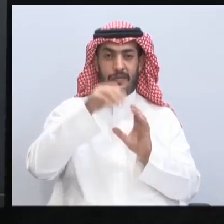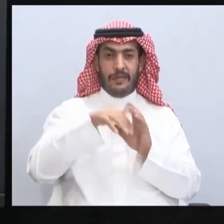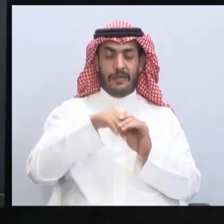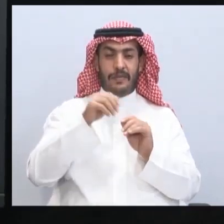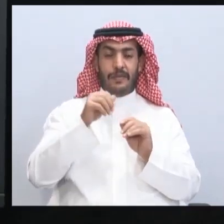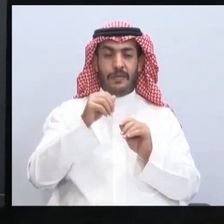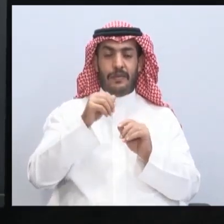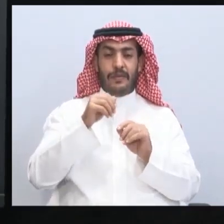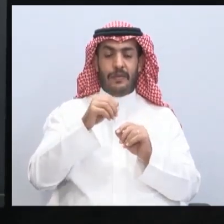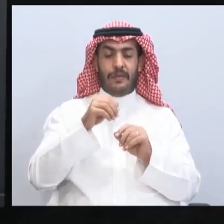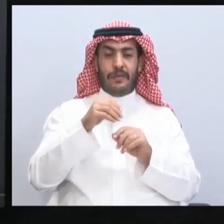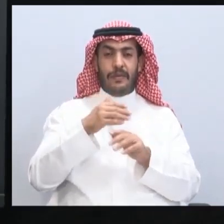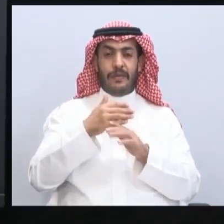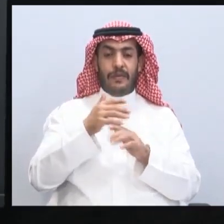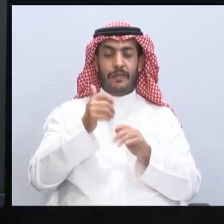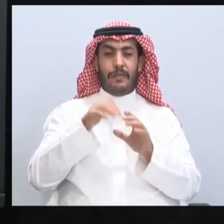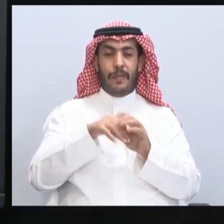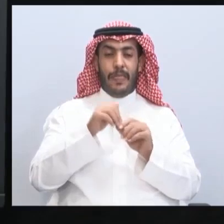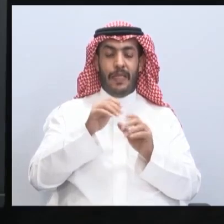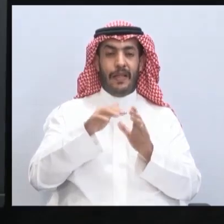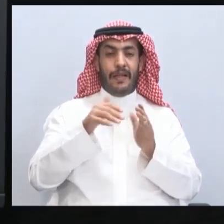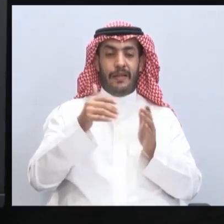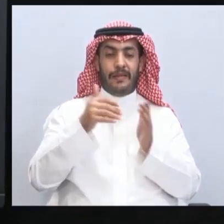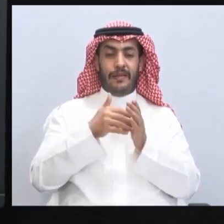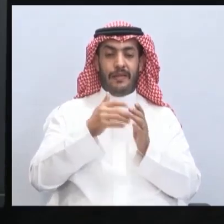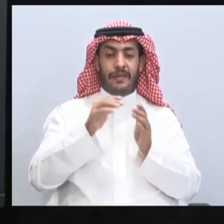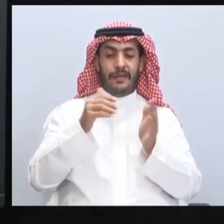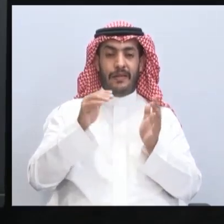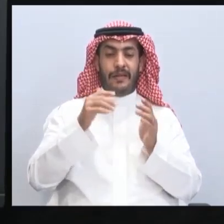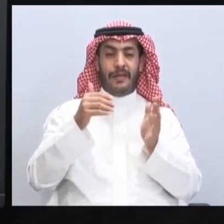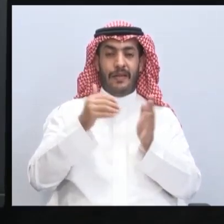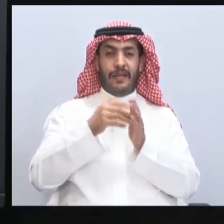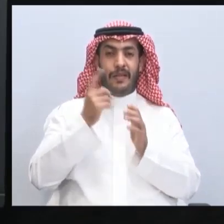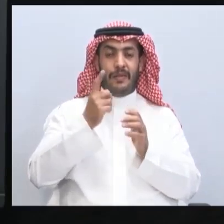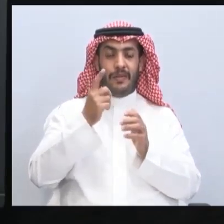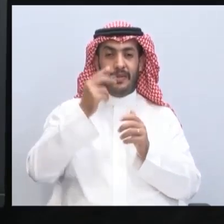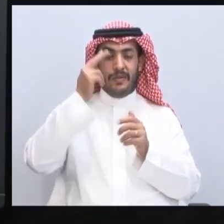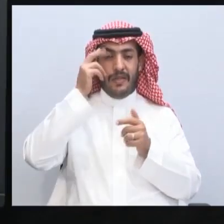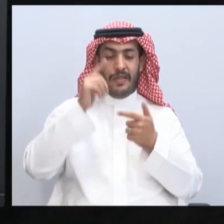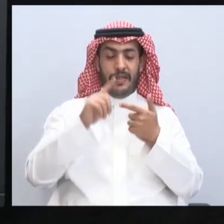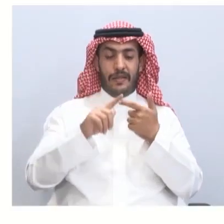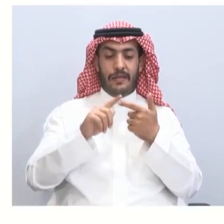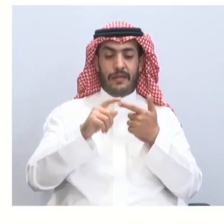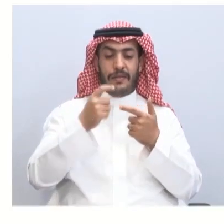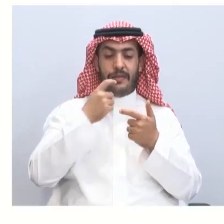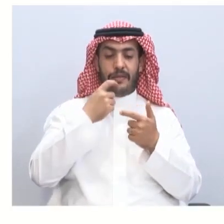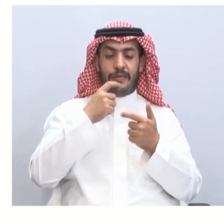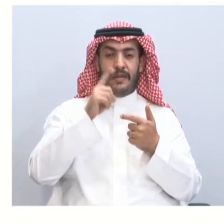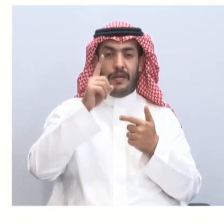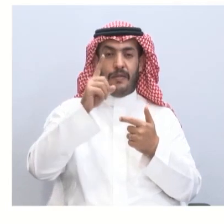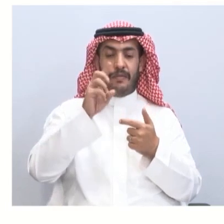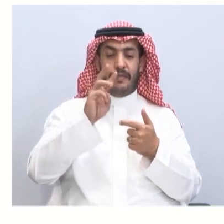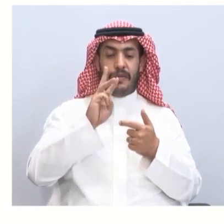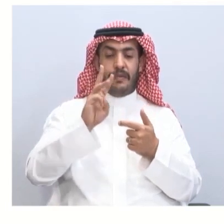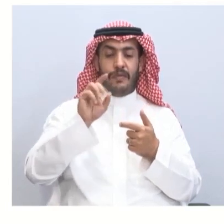خرج ومنها انتهت الر ض في عام او انتهت الدوله السعوديه الثانيه في عام